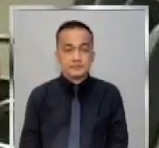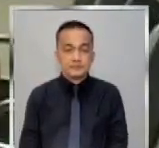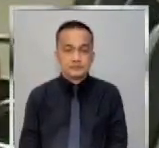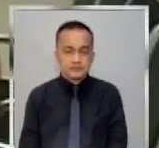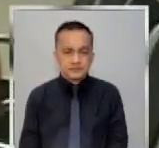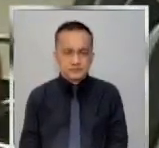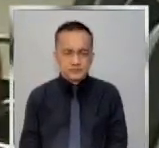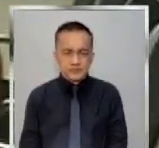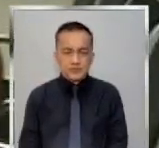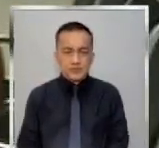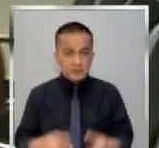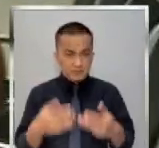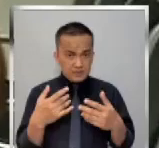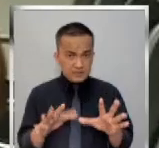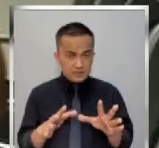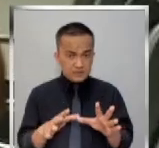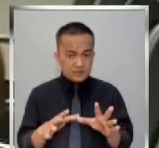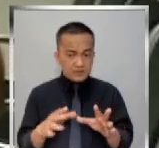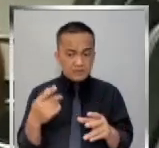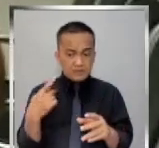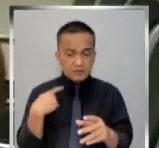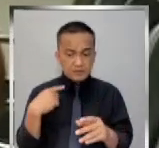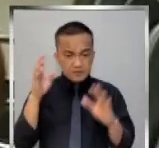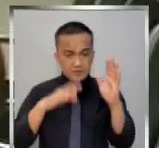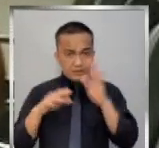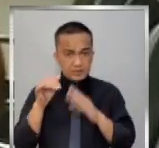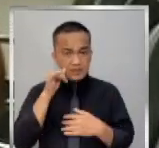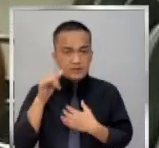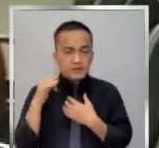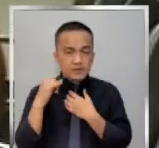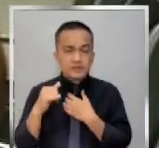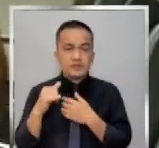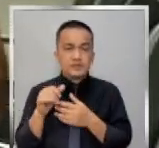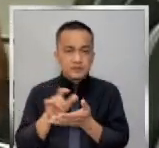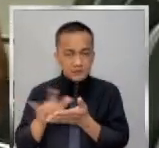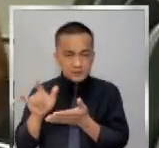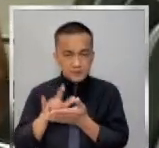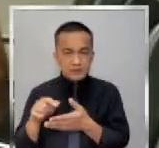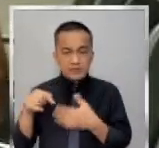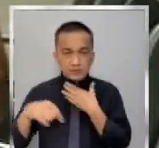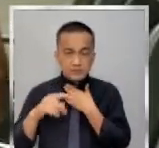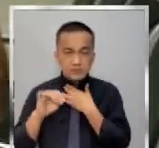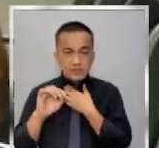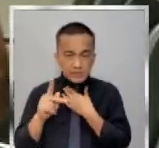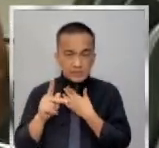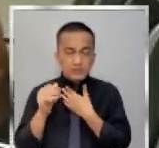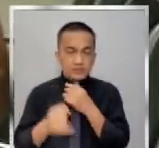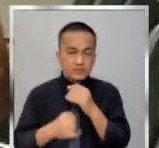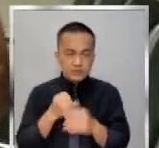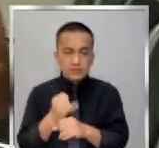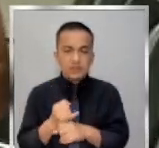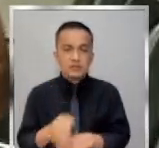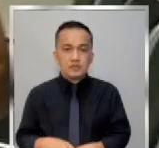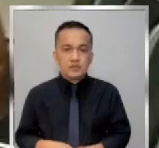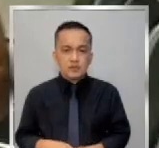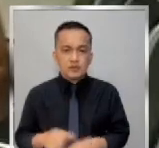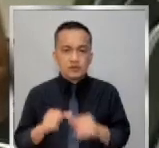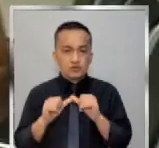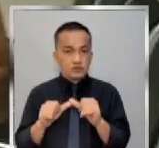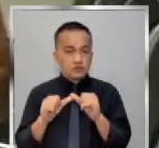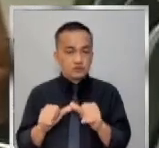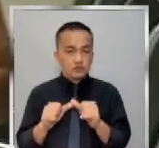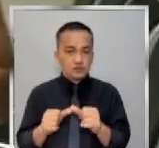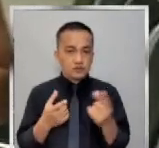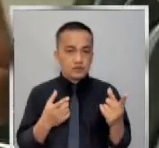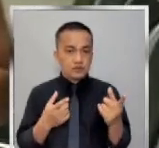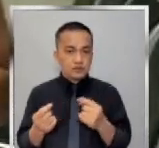Vicky, matapos nga na magkaroon ng aberya kahapon sa mga paliparan dito sa Clark International Airport ay ongoing na yung isinasagawa